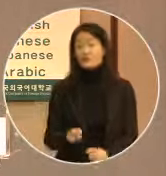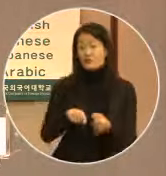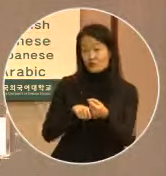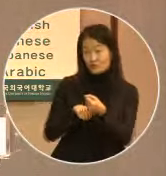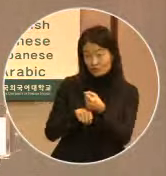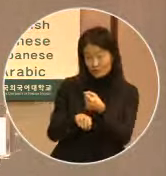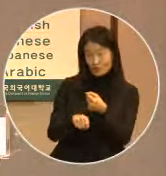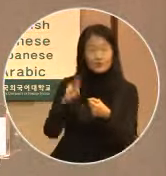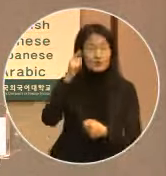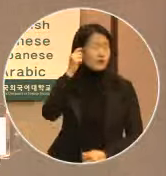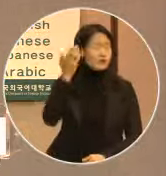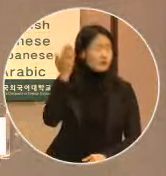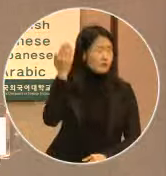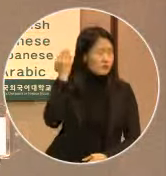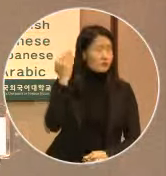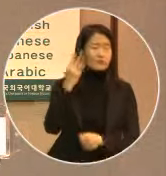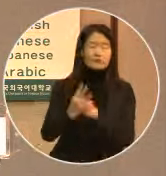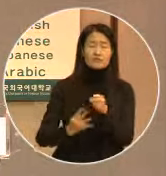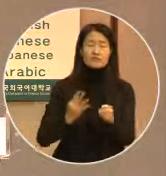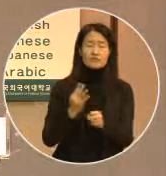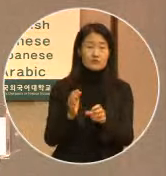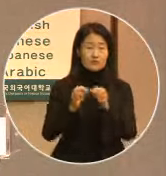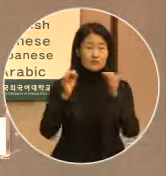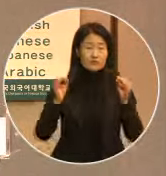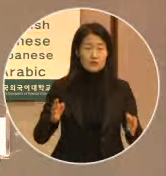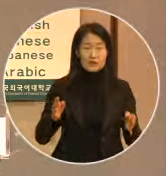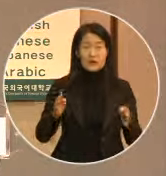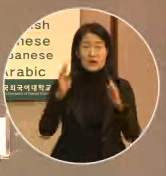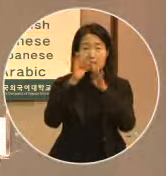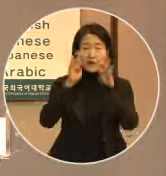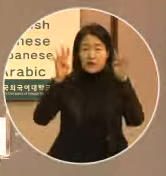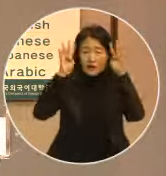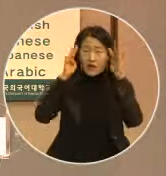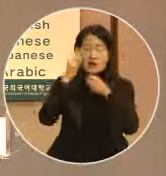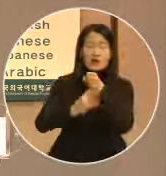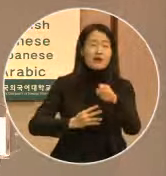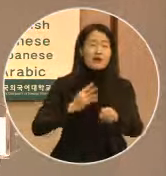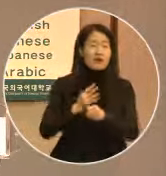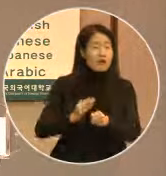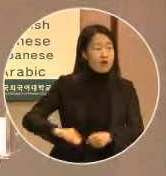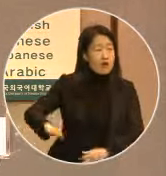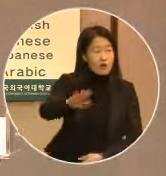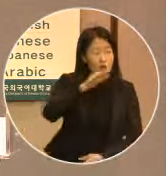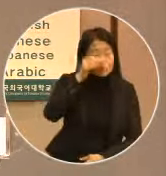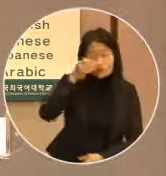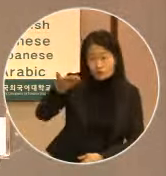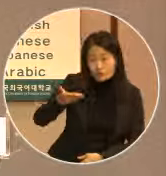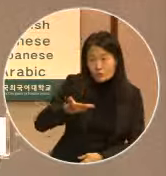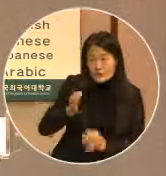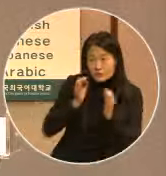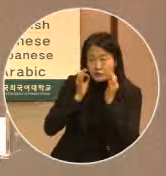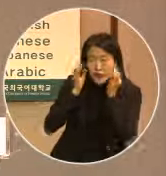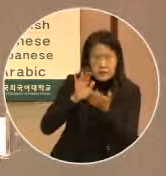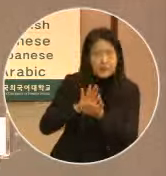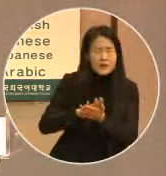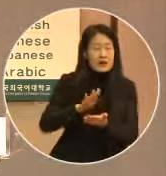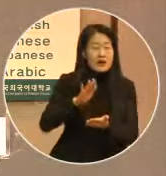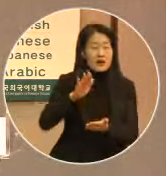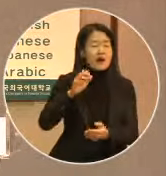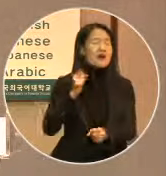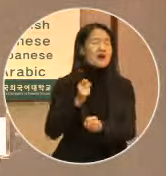그것은 지난 4년간 대학생활 동안 여러분이 보여준 열정과 노력을 익히 잘